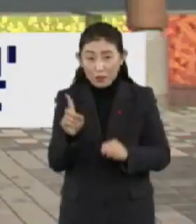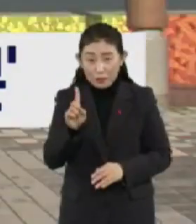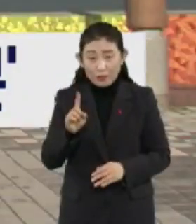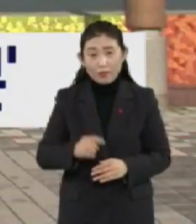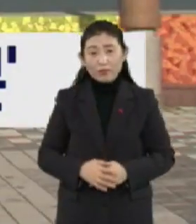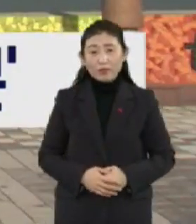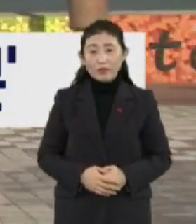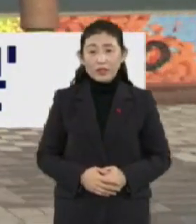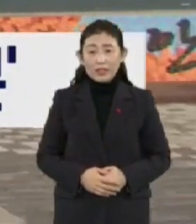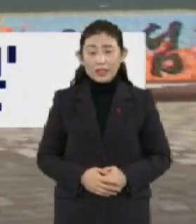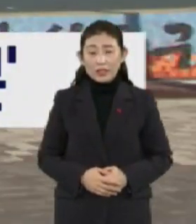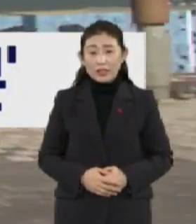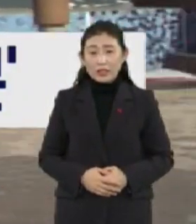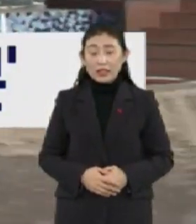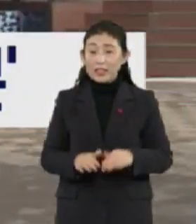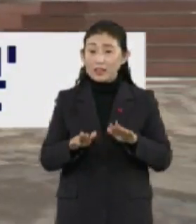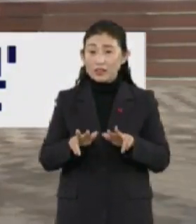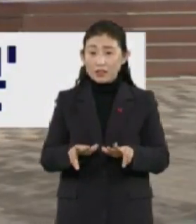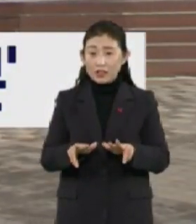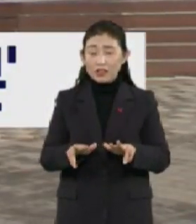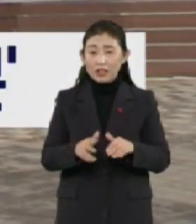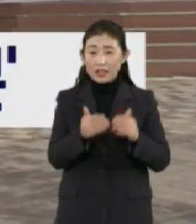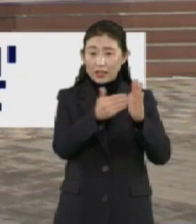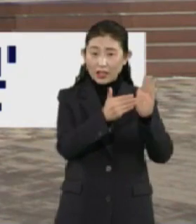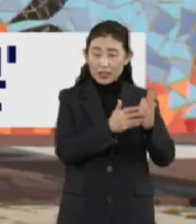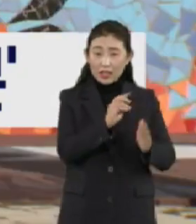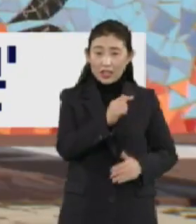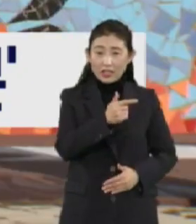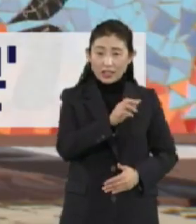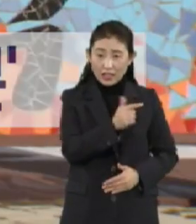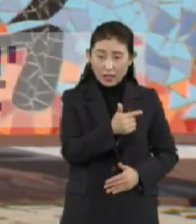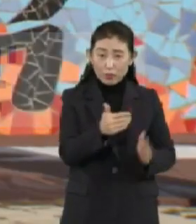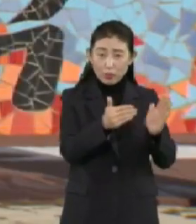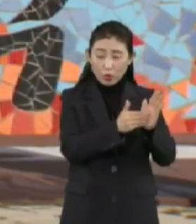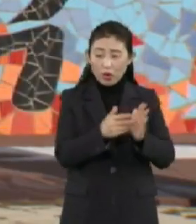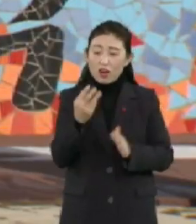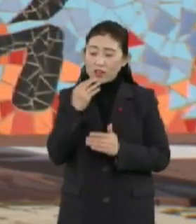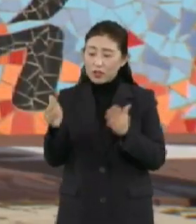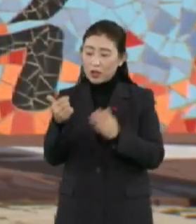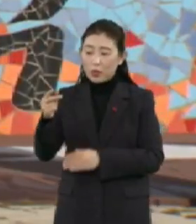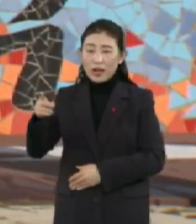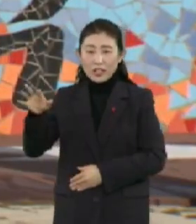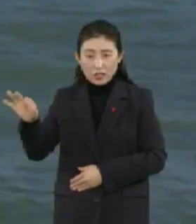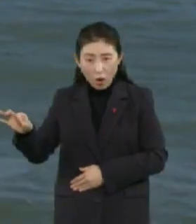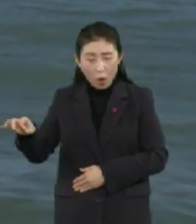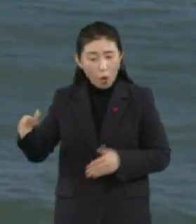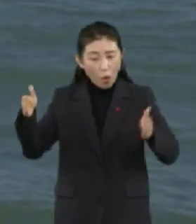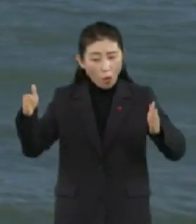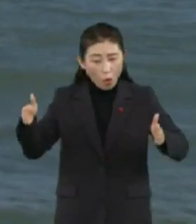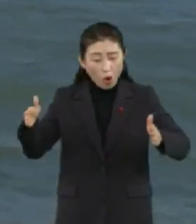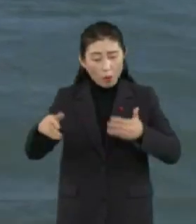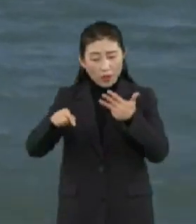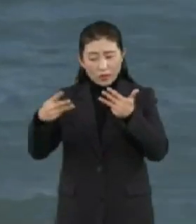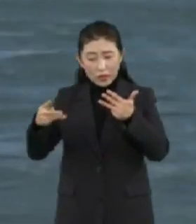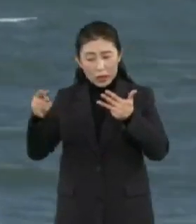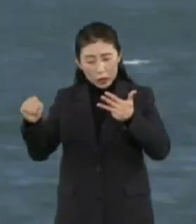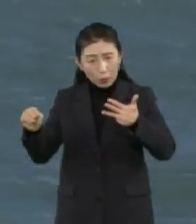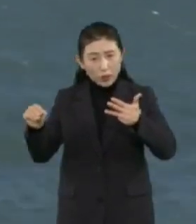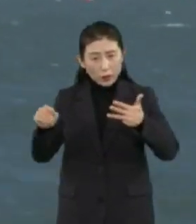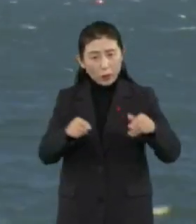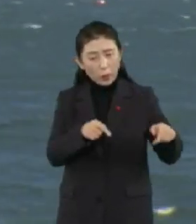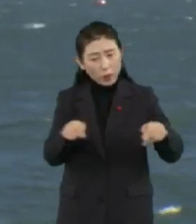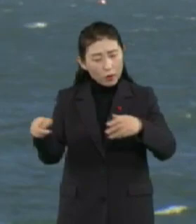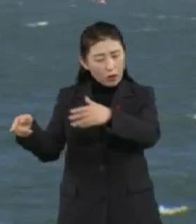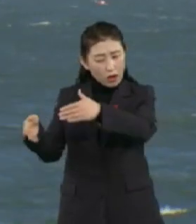발표했습니다. 4개 노선을 검토했는데 당진 안선포구와 경기 화성, 남양호 사이 8.4km 구간이